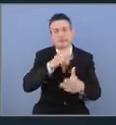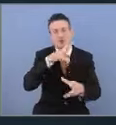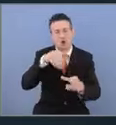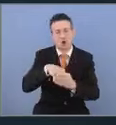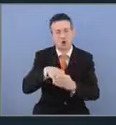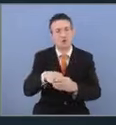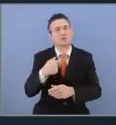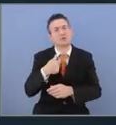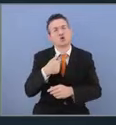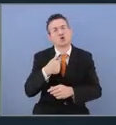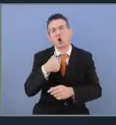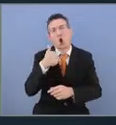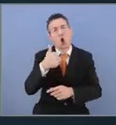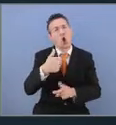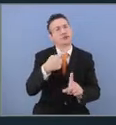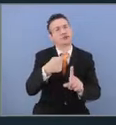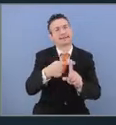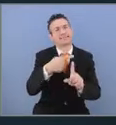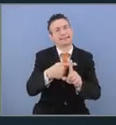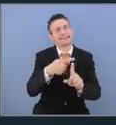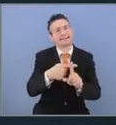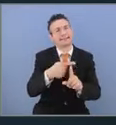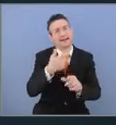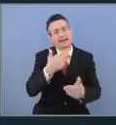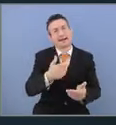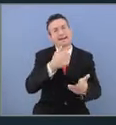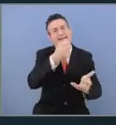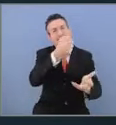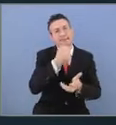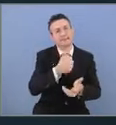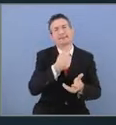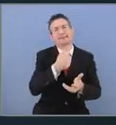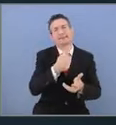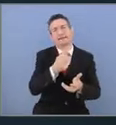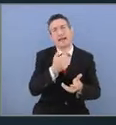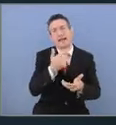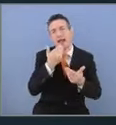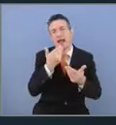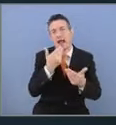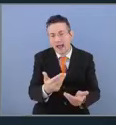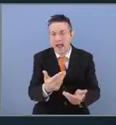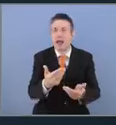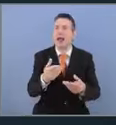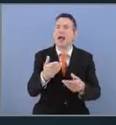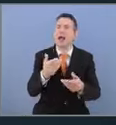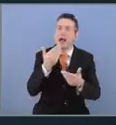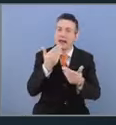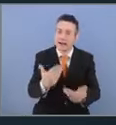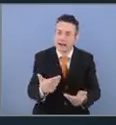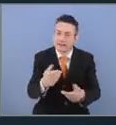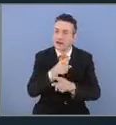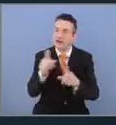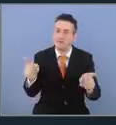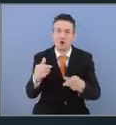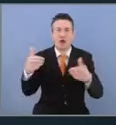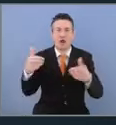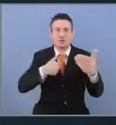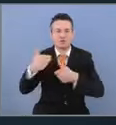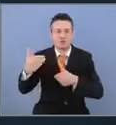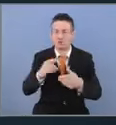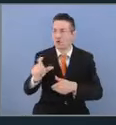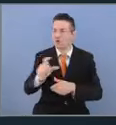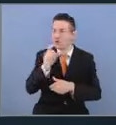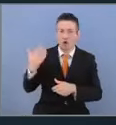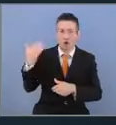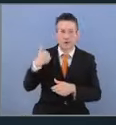anche sulla base dei contributi arrivati stamattina, nei giorni scorsi, perché credo che il Lazio farà fino in